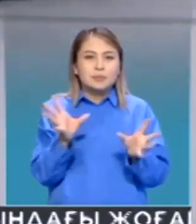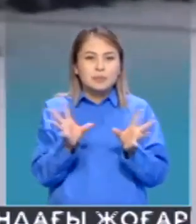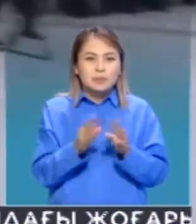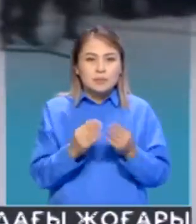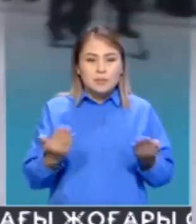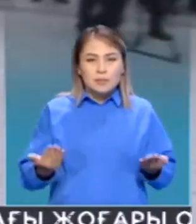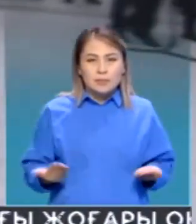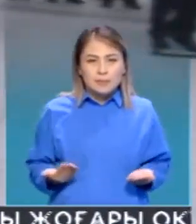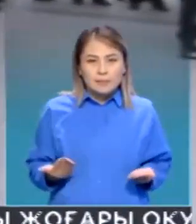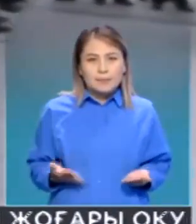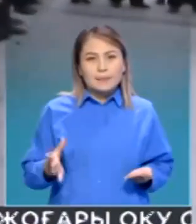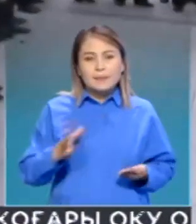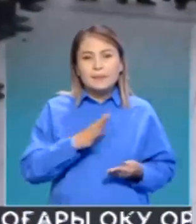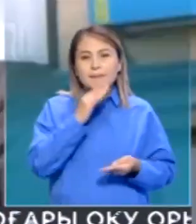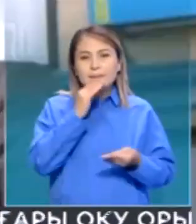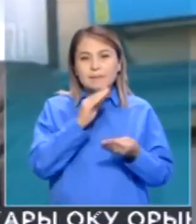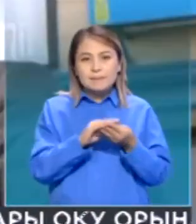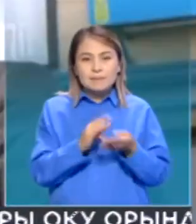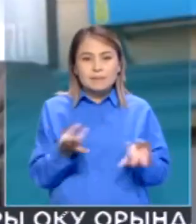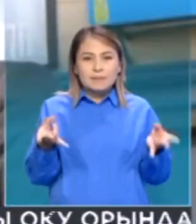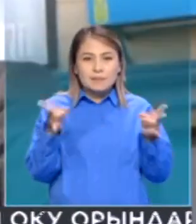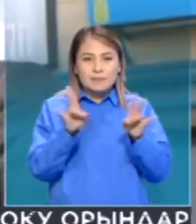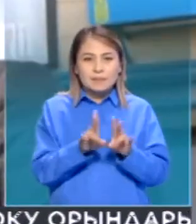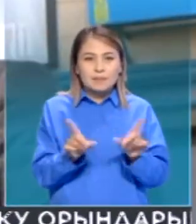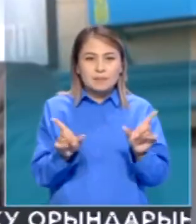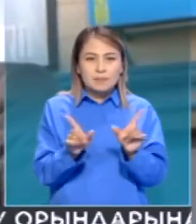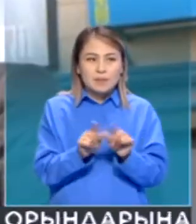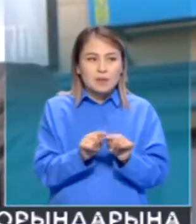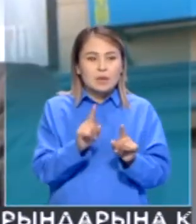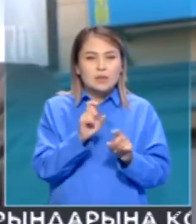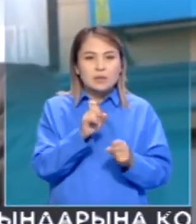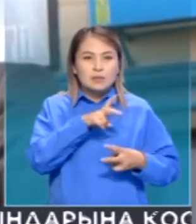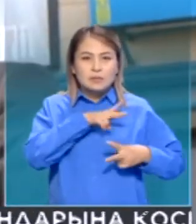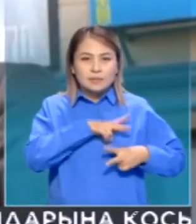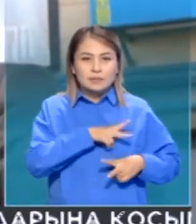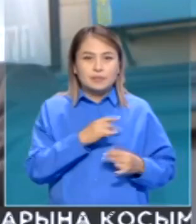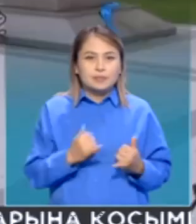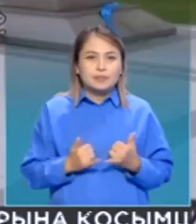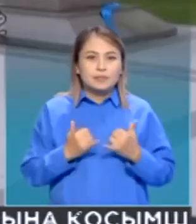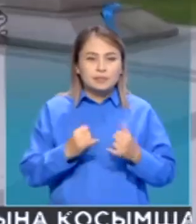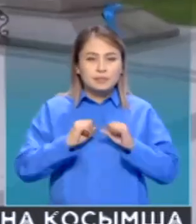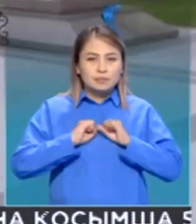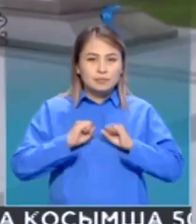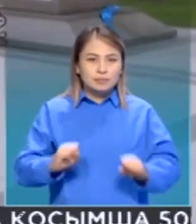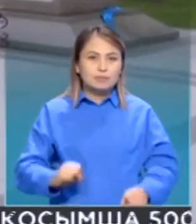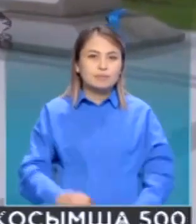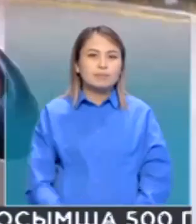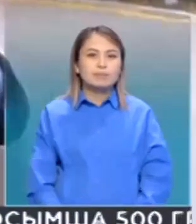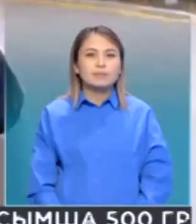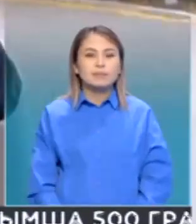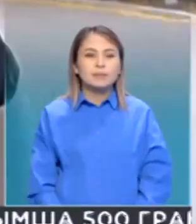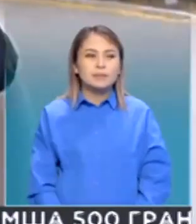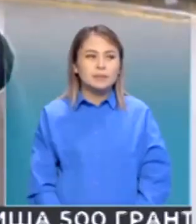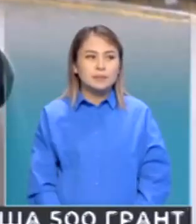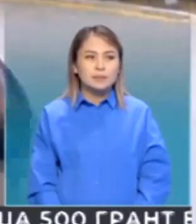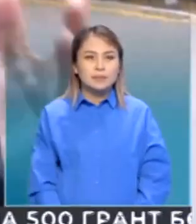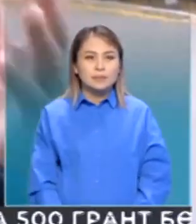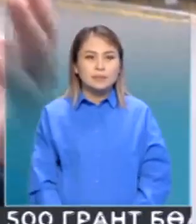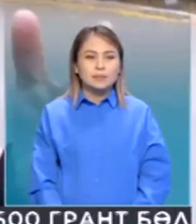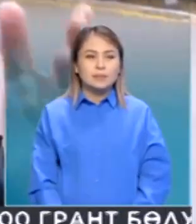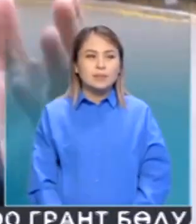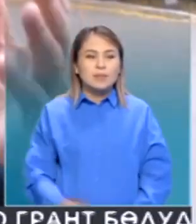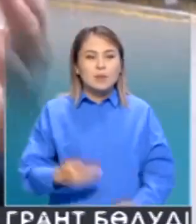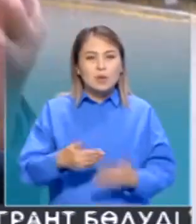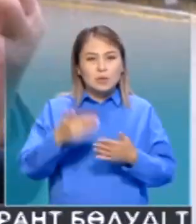Хәкім шығармаларының сол қалпында жетуі де қос тұлғаның ерен еңбегімен ерлігінің арқасы. Сондай